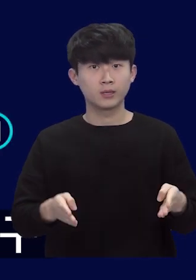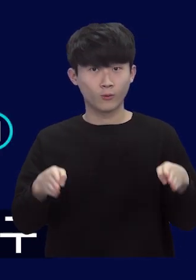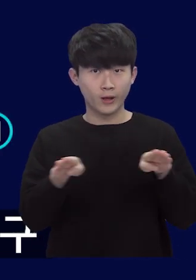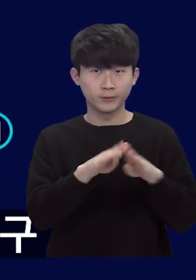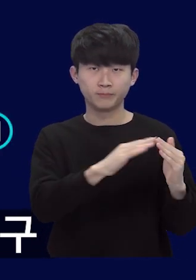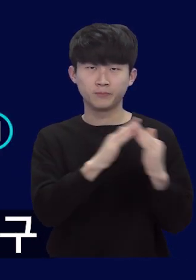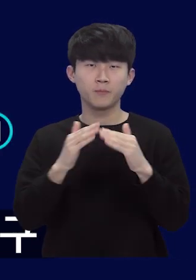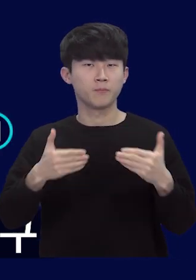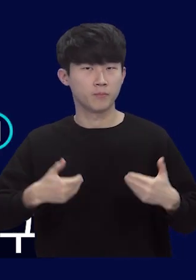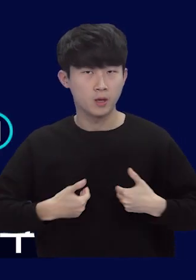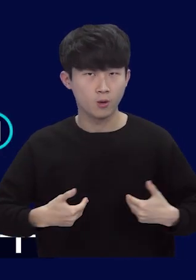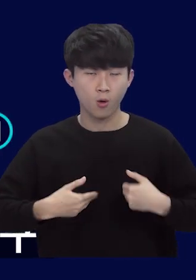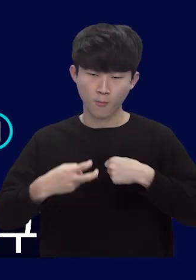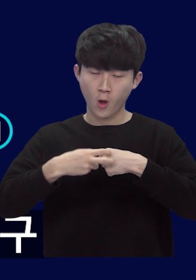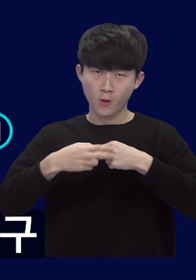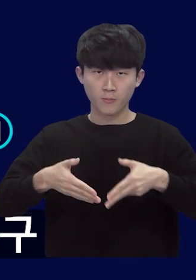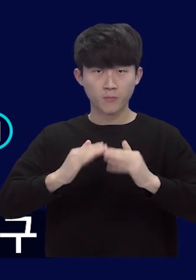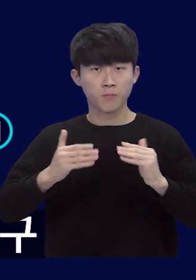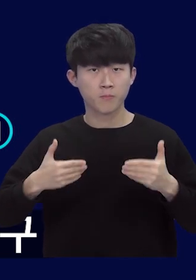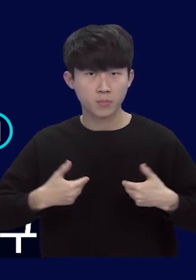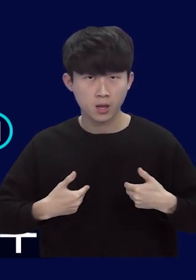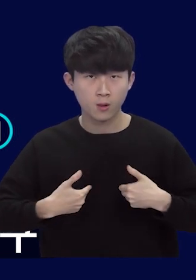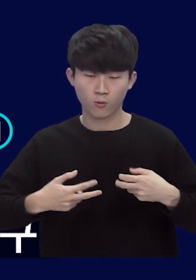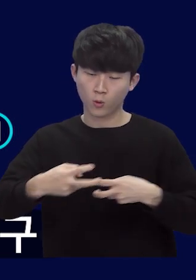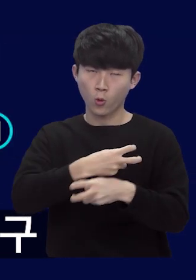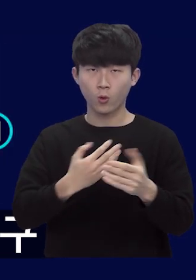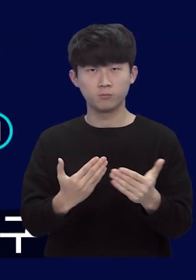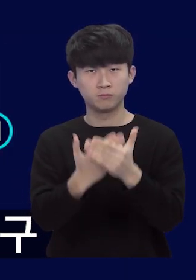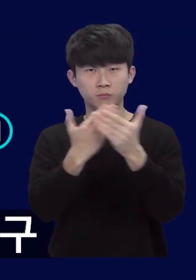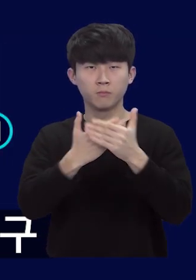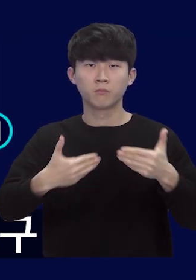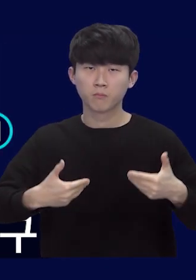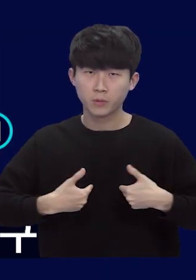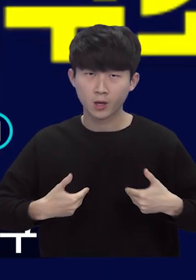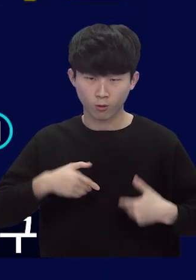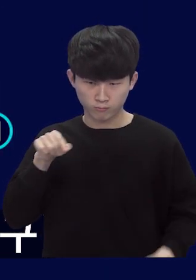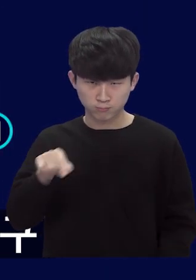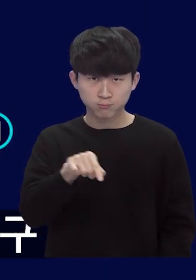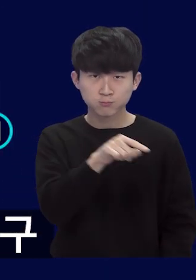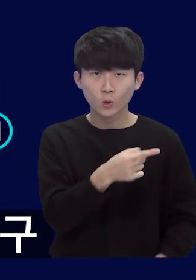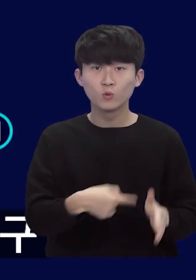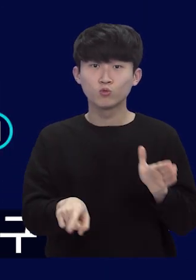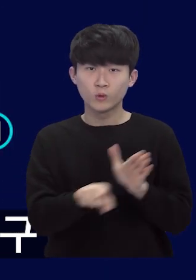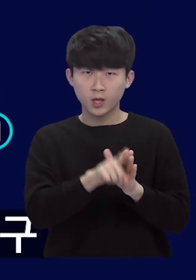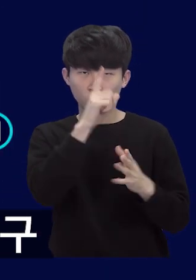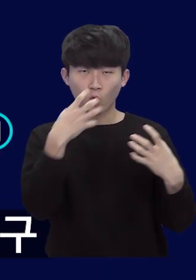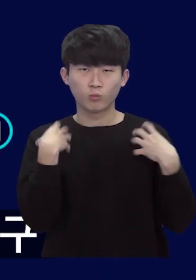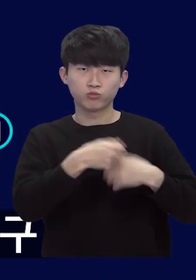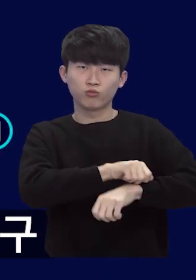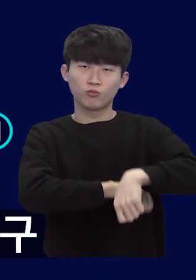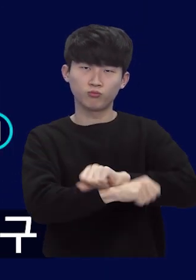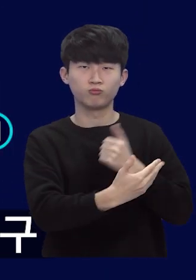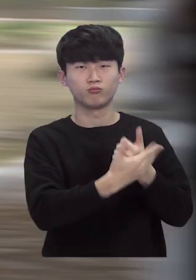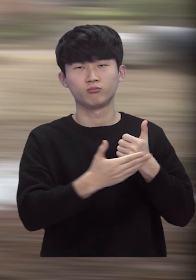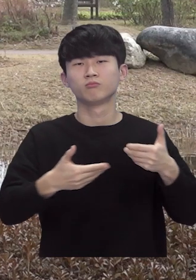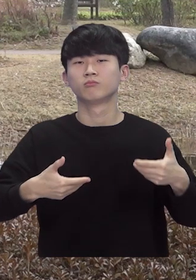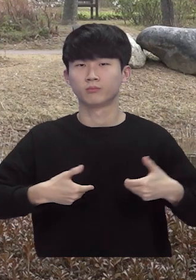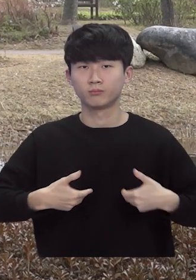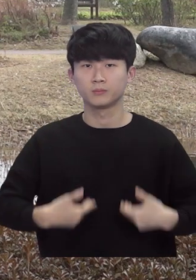공공기관의 우선 이전과 지방의대 신설, 광역교통망 구축 등의 정부 지원이 강화돼야 한다고 한 목소리를